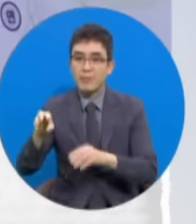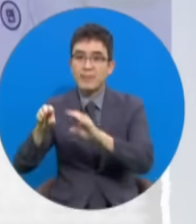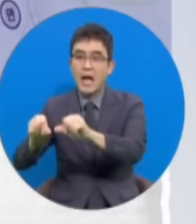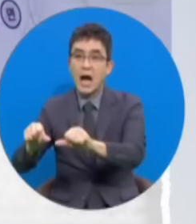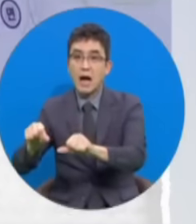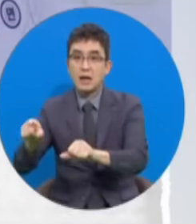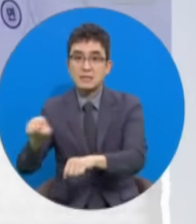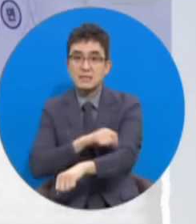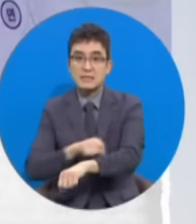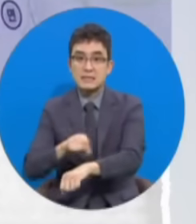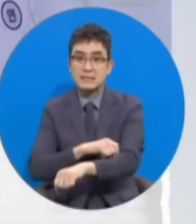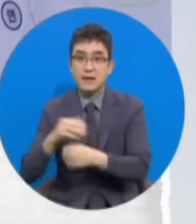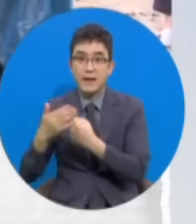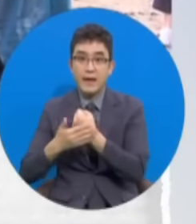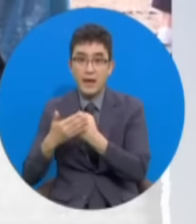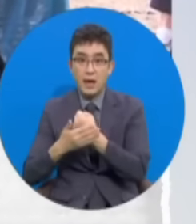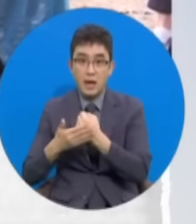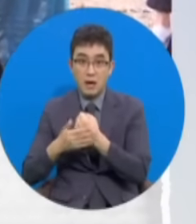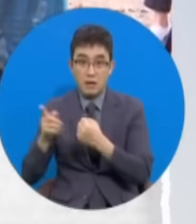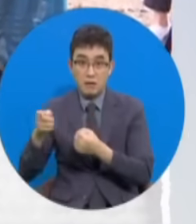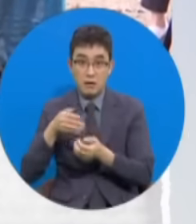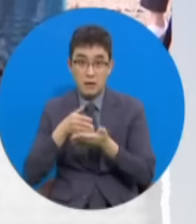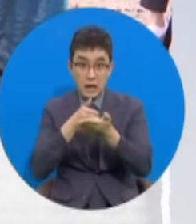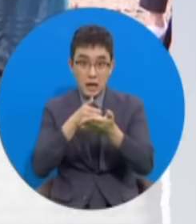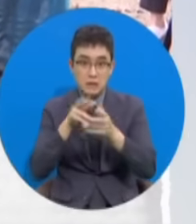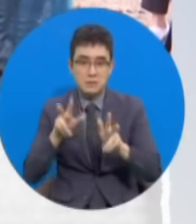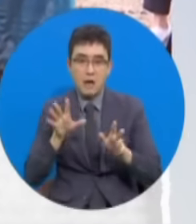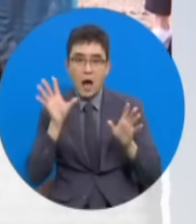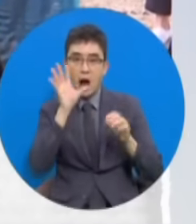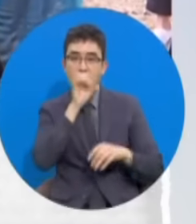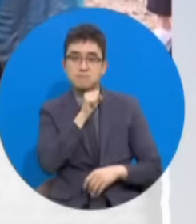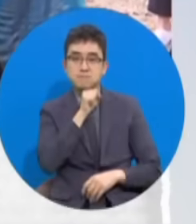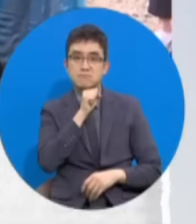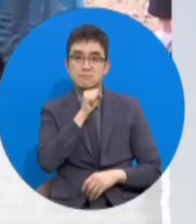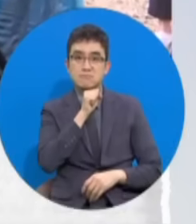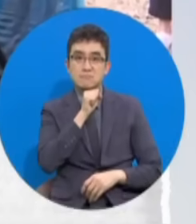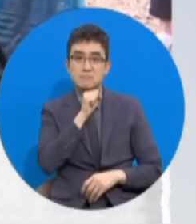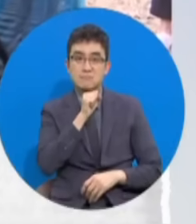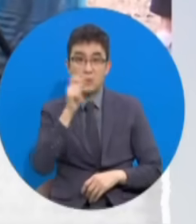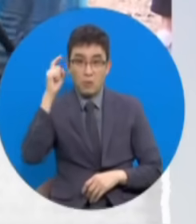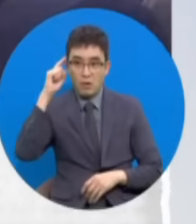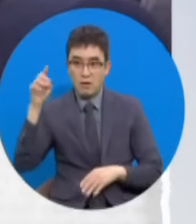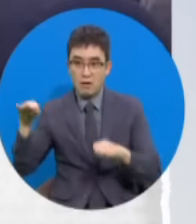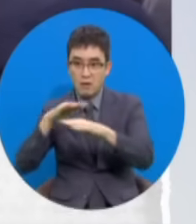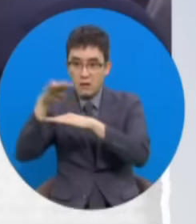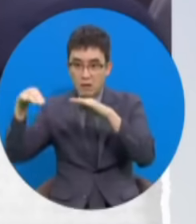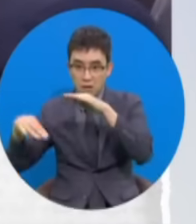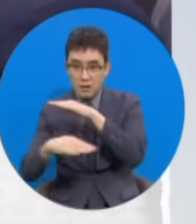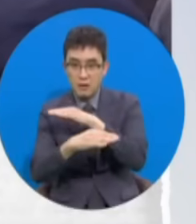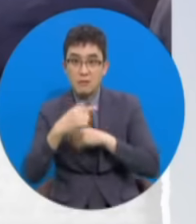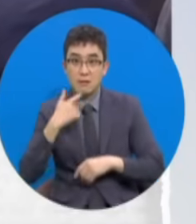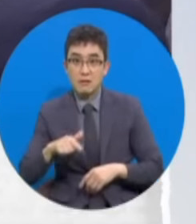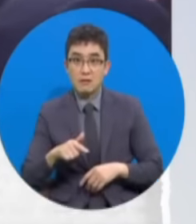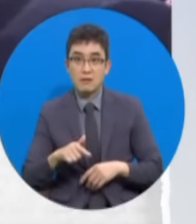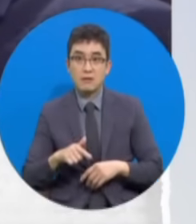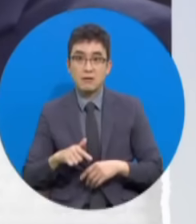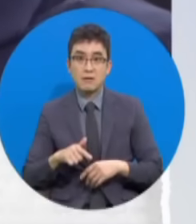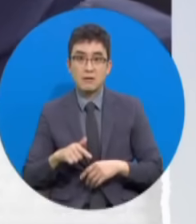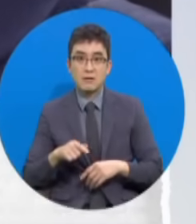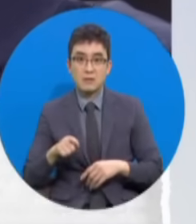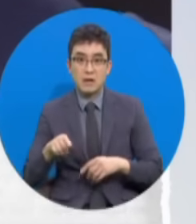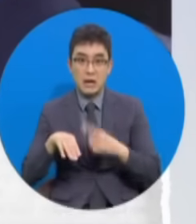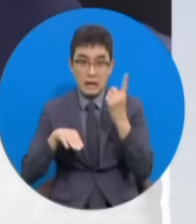땅이 특혜를 입게 된다는 주장 지금 민주당 쏙 들어갔습니다. 왜냐하면 그 분기점이 아닌 그 나들목이 아닌 분기점이